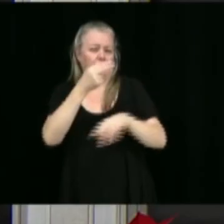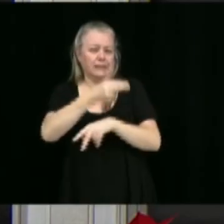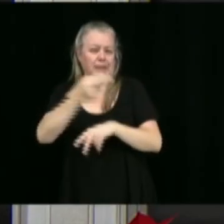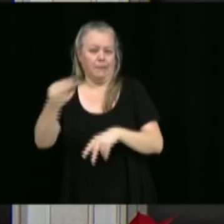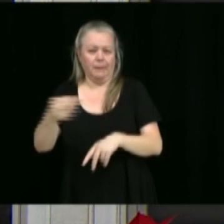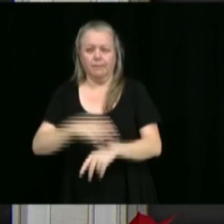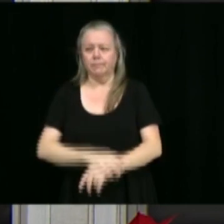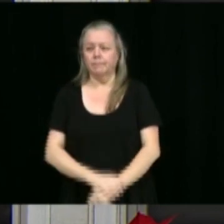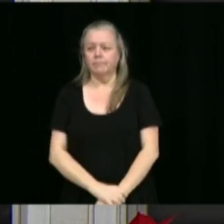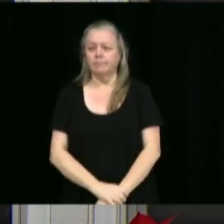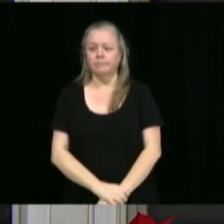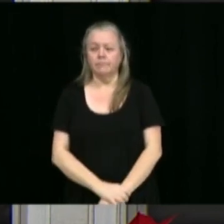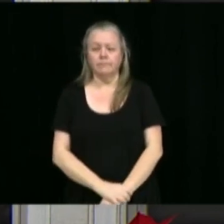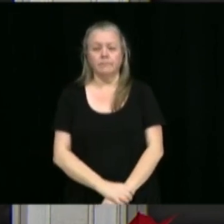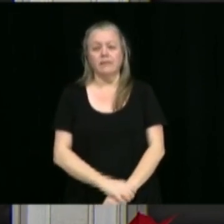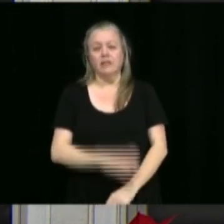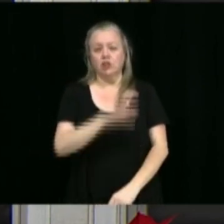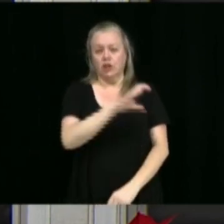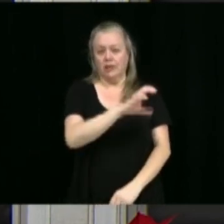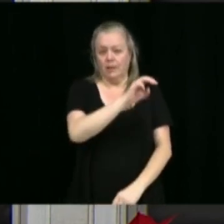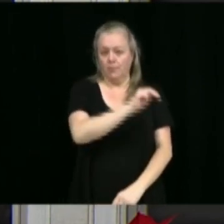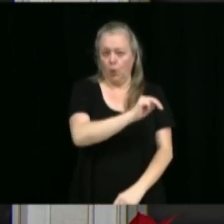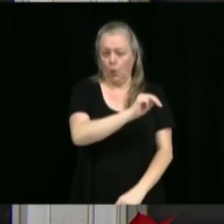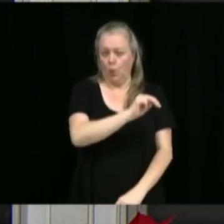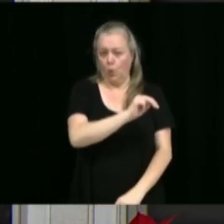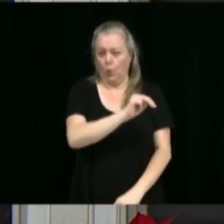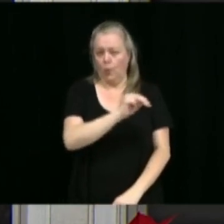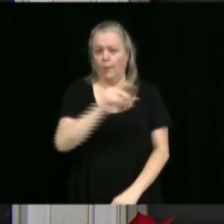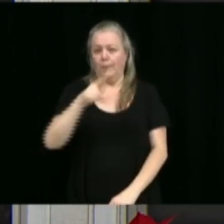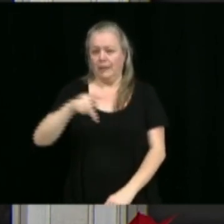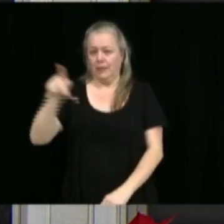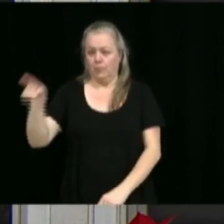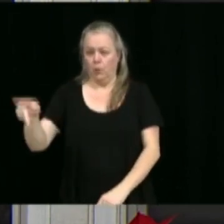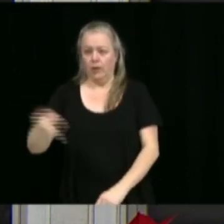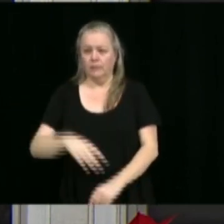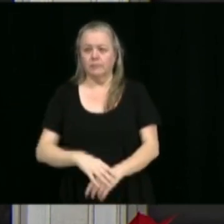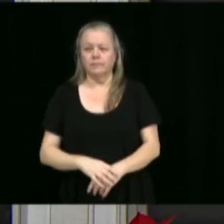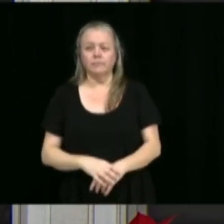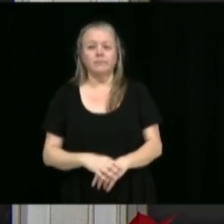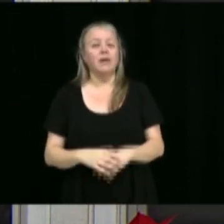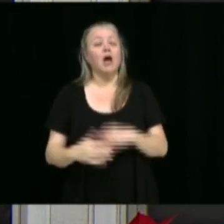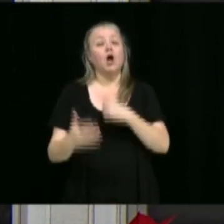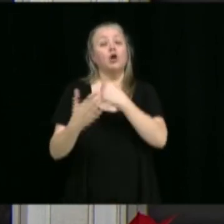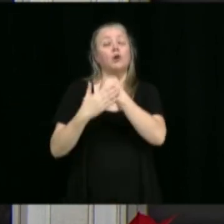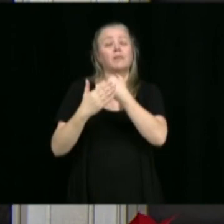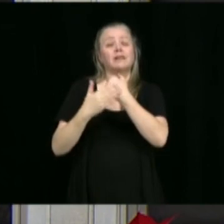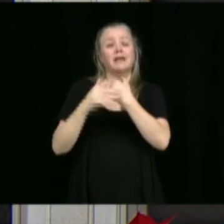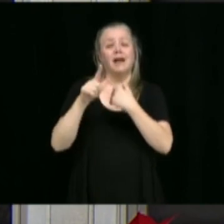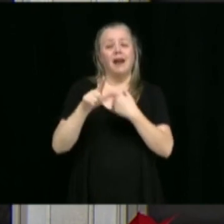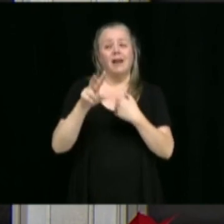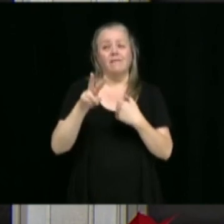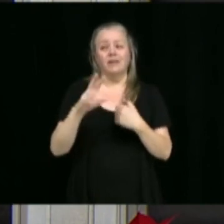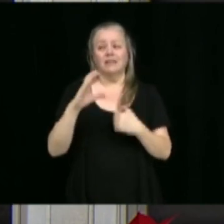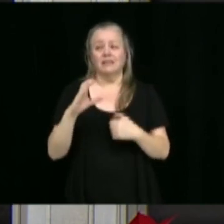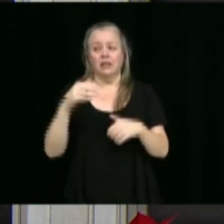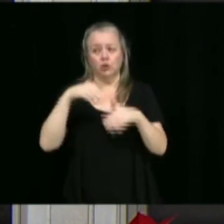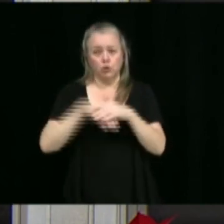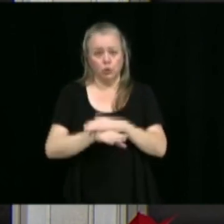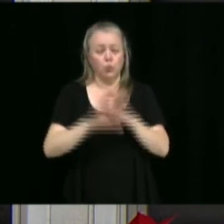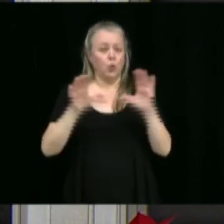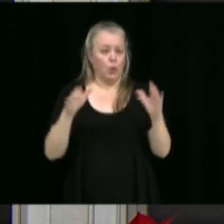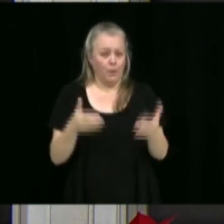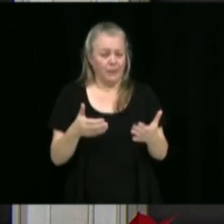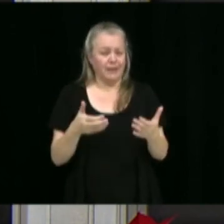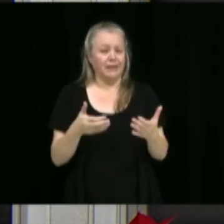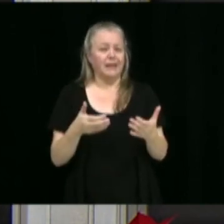Chantal Moreau, Patrick Paulin. Recommandation du comité LVC, sous-comité d'analyse soutien aux